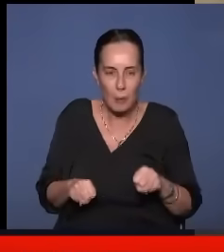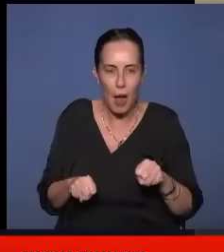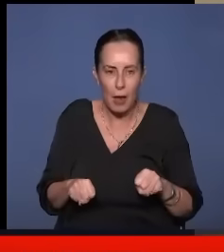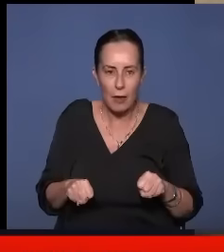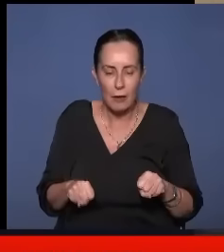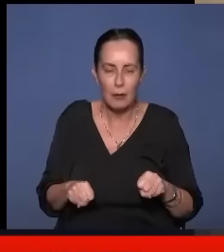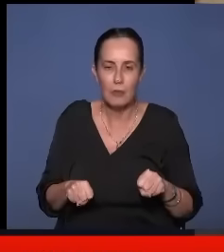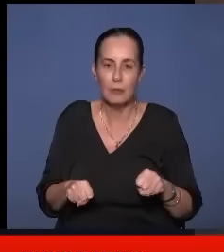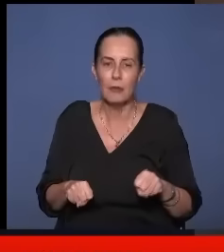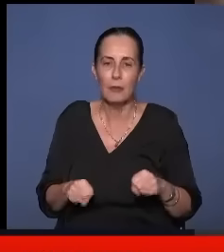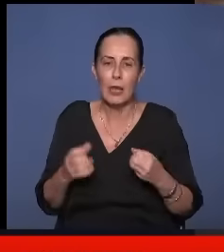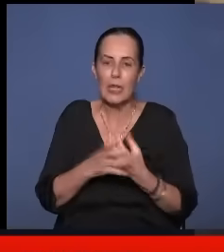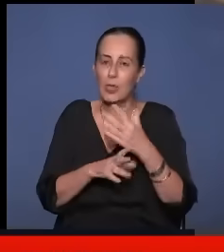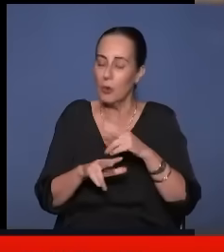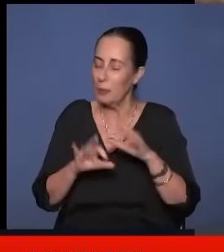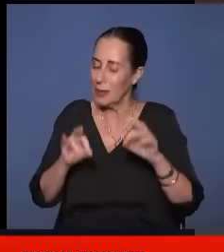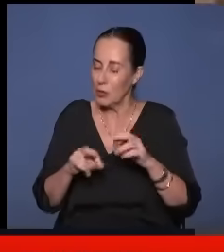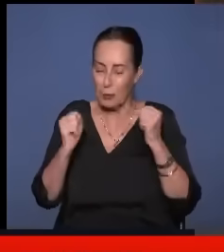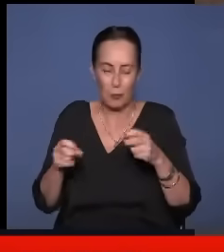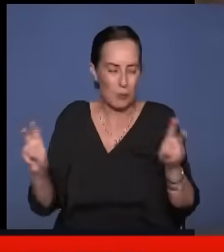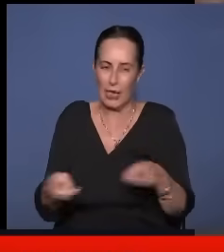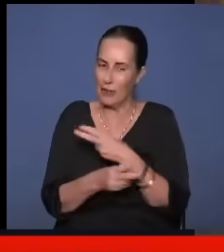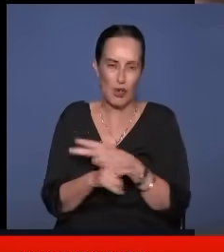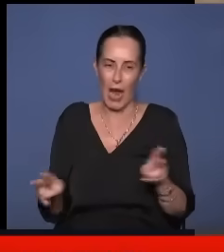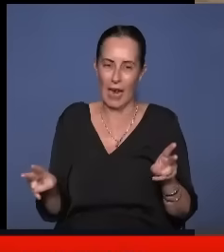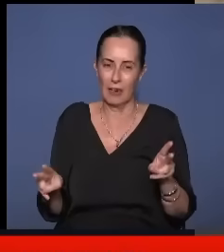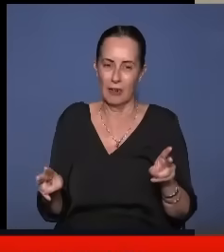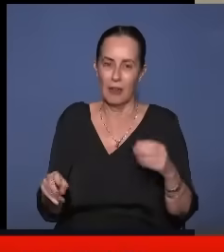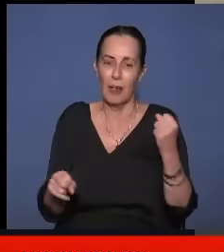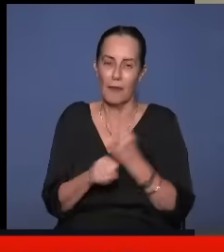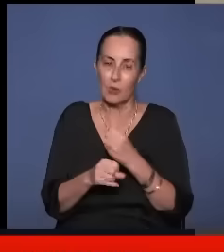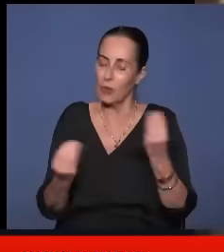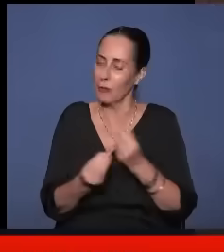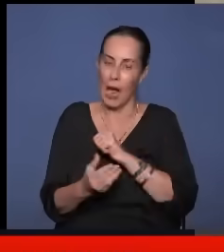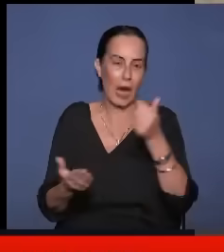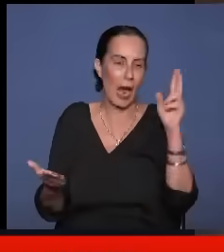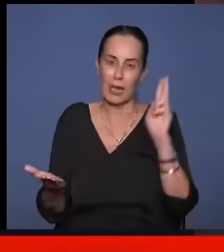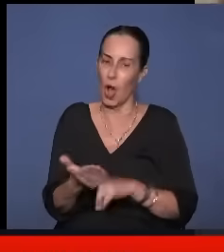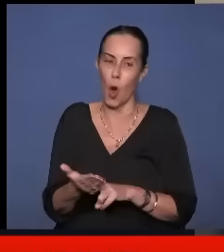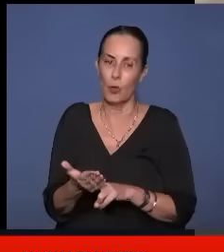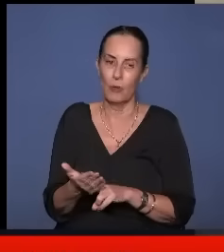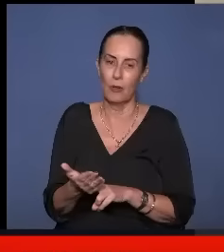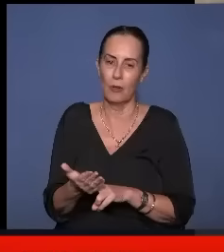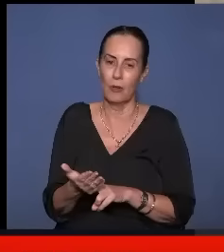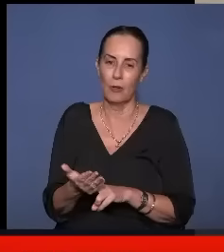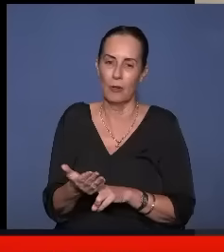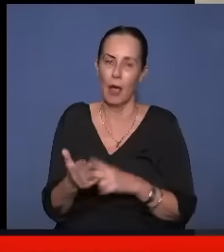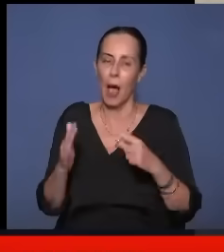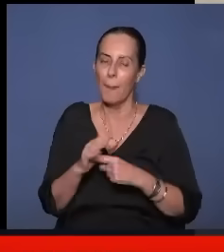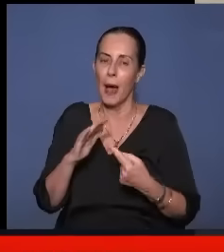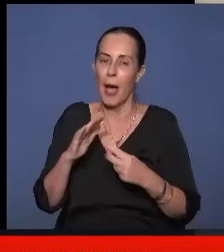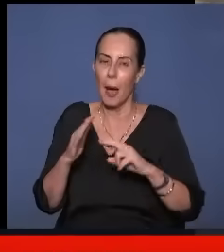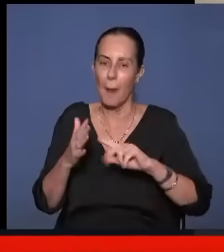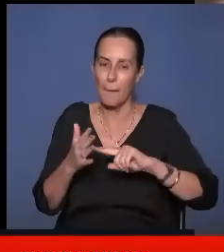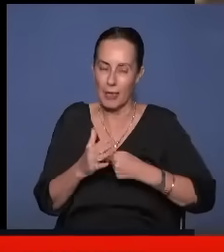כבשת הרש, ליצור מציאות ביטחונית בלתי אפשרית, ואז עשינו את הדבר הכי נכון. מטרתה של תוכנית